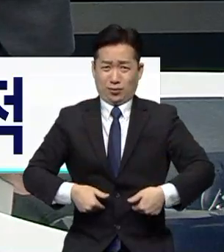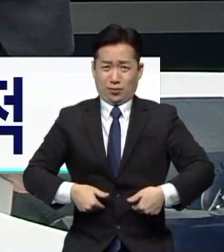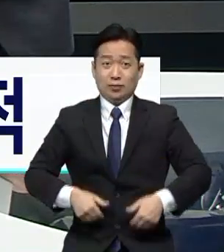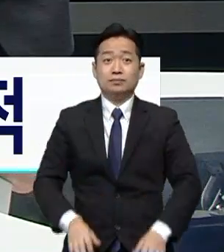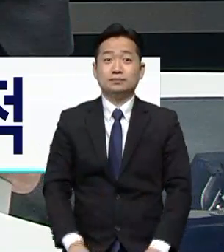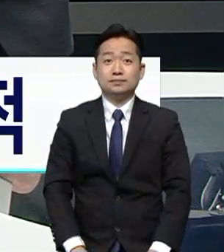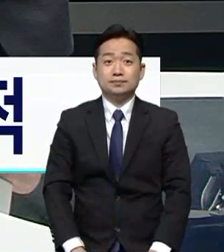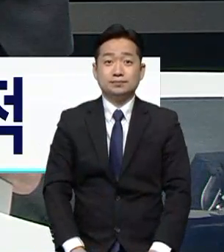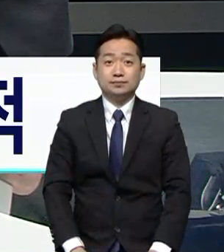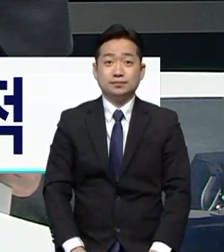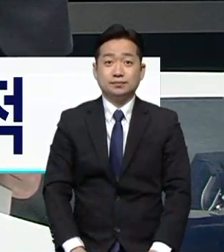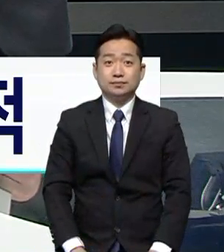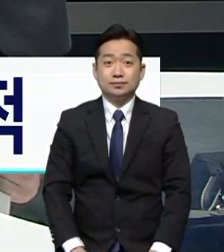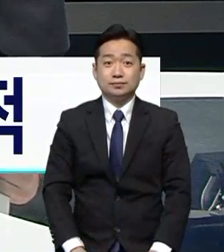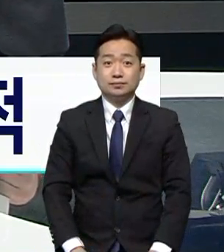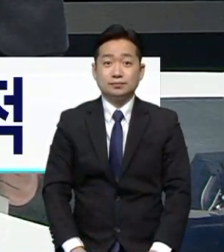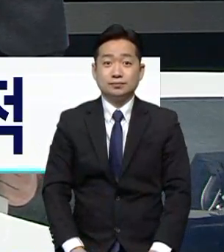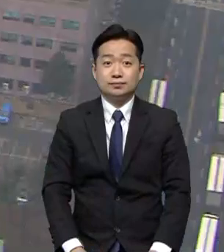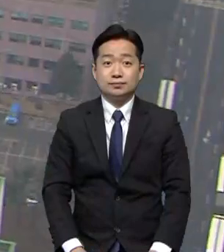기자가 전하겠습니다.